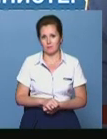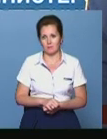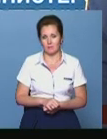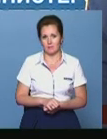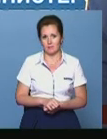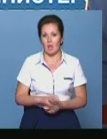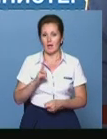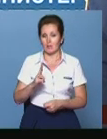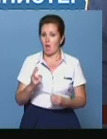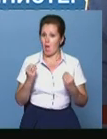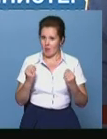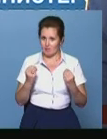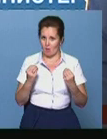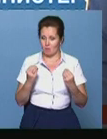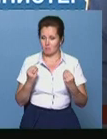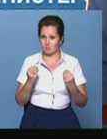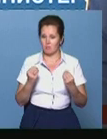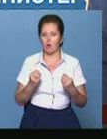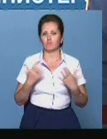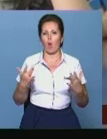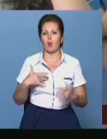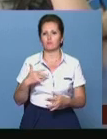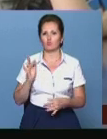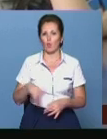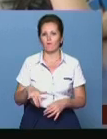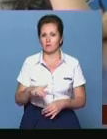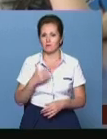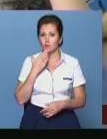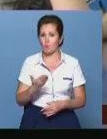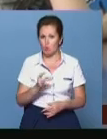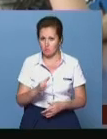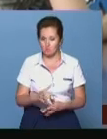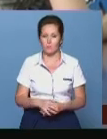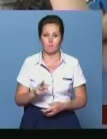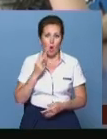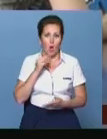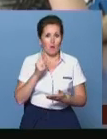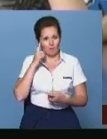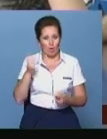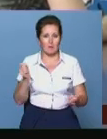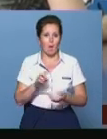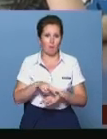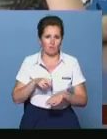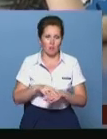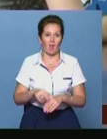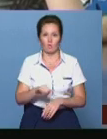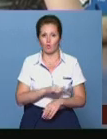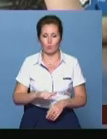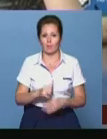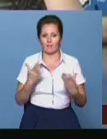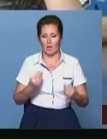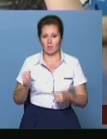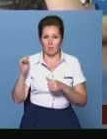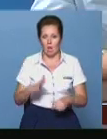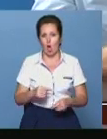к элите более суровый спрос. По данным МВД, в Удмуртии День десантника отметят более 1500